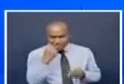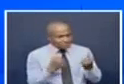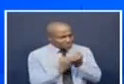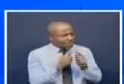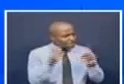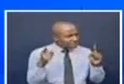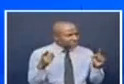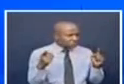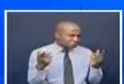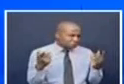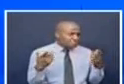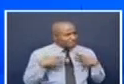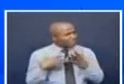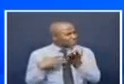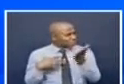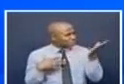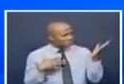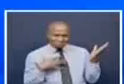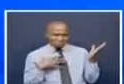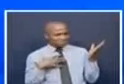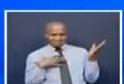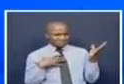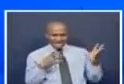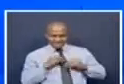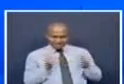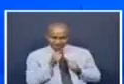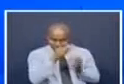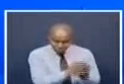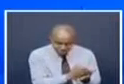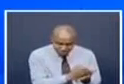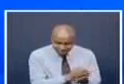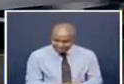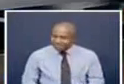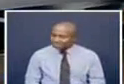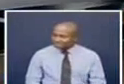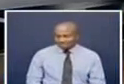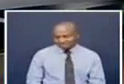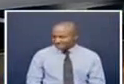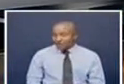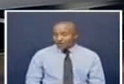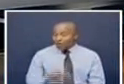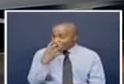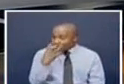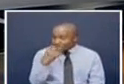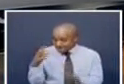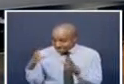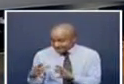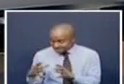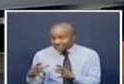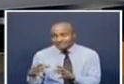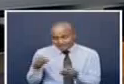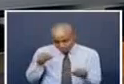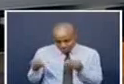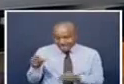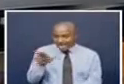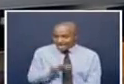shaka na uhalisia wa demokrasia. Kuna ukweli wote kwenye madai hayo? Nafikiri ODM, nafikiri katika Busia hao